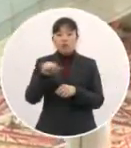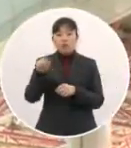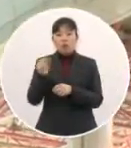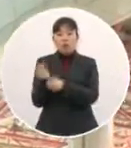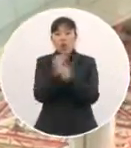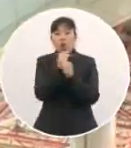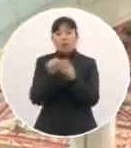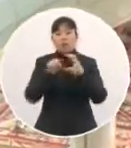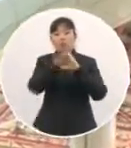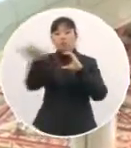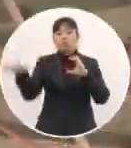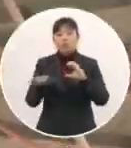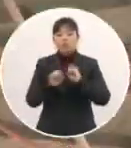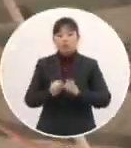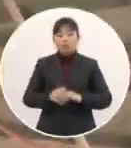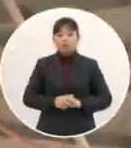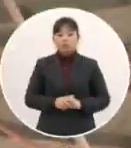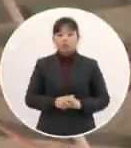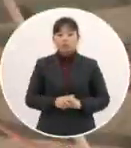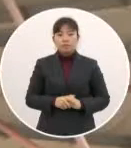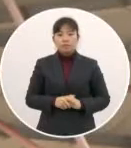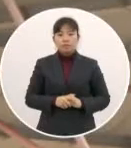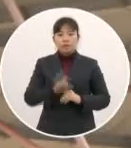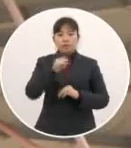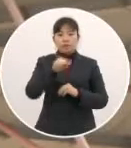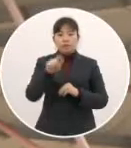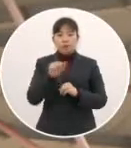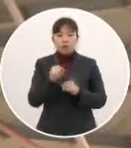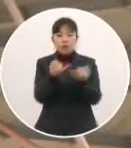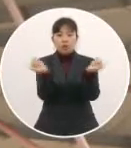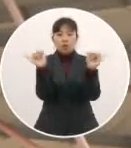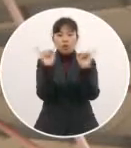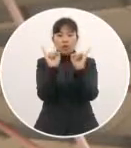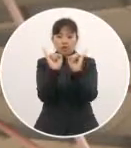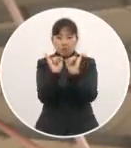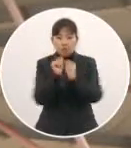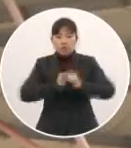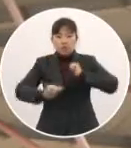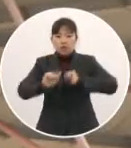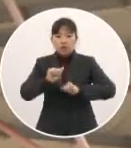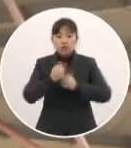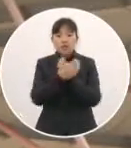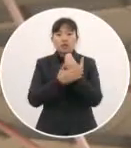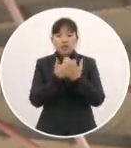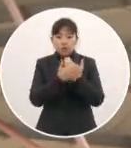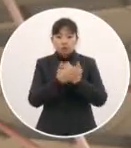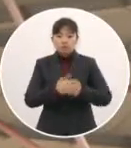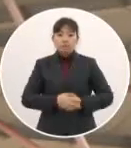ーンも行ったんだ。 イクメンも女性の活躍には欠かせないポイントだよね。